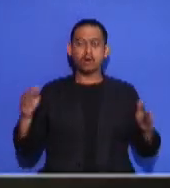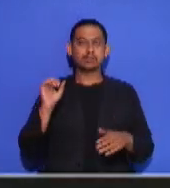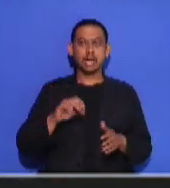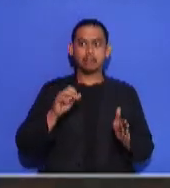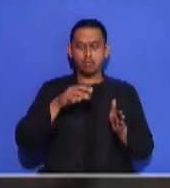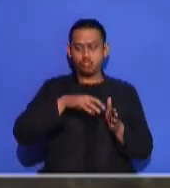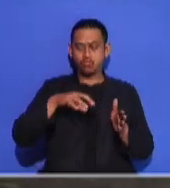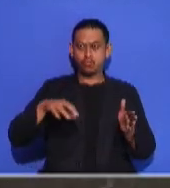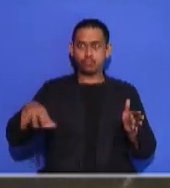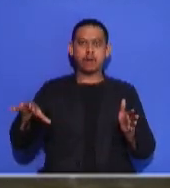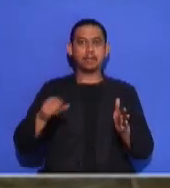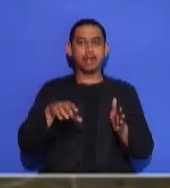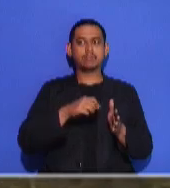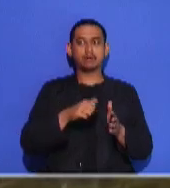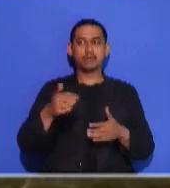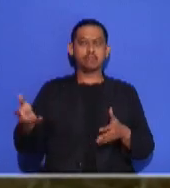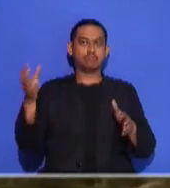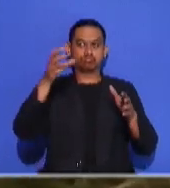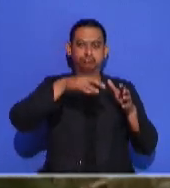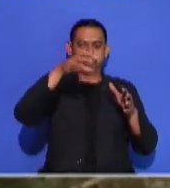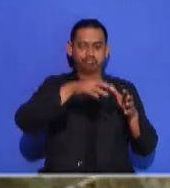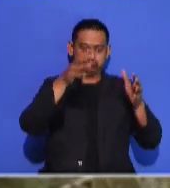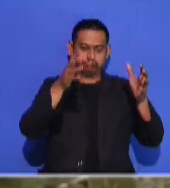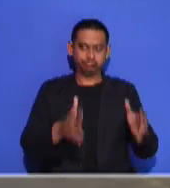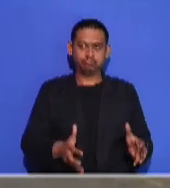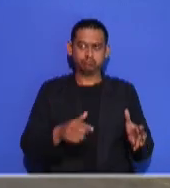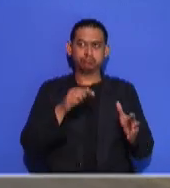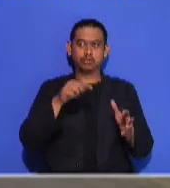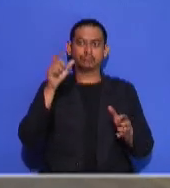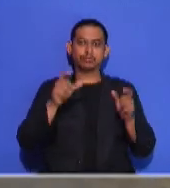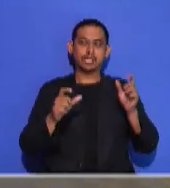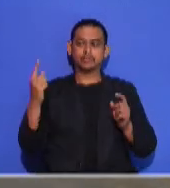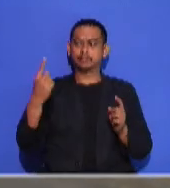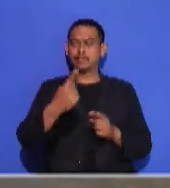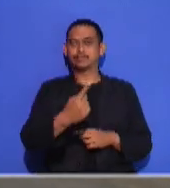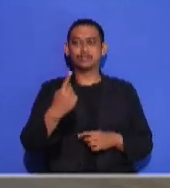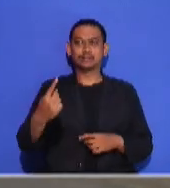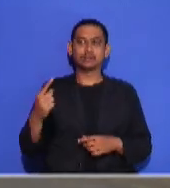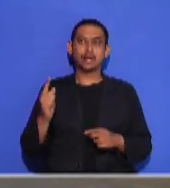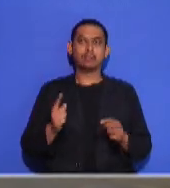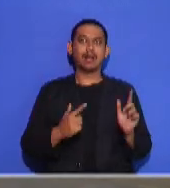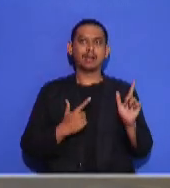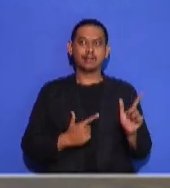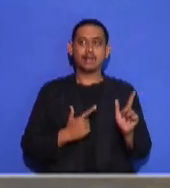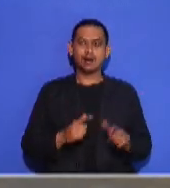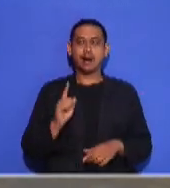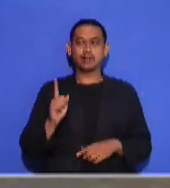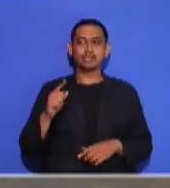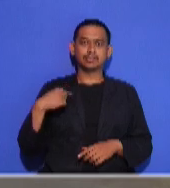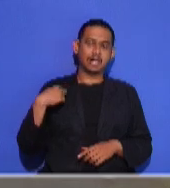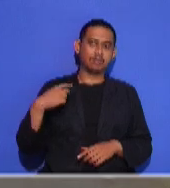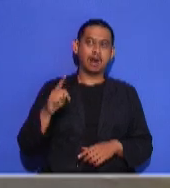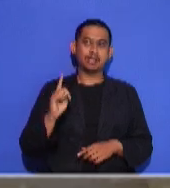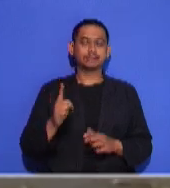selanjutnya dimasukkan ke dalam karung yang dibawa masing-masing setiap orang mulai dari unsur TNI Polri relawan maupun warga dan